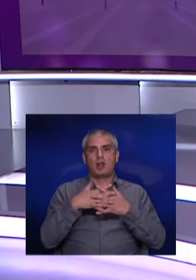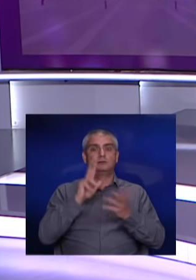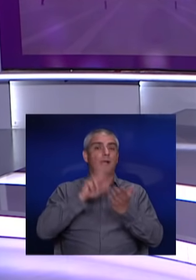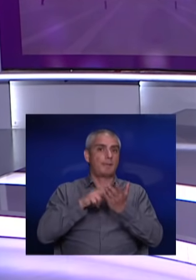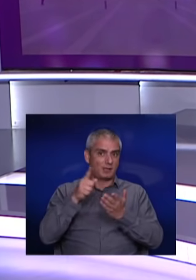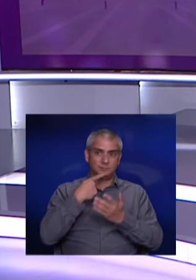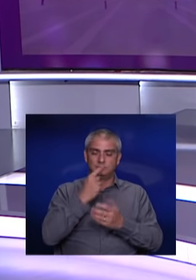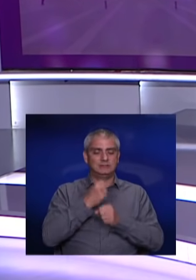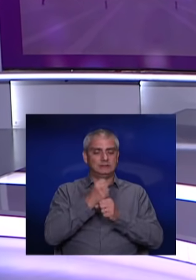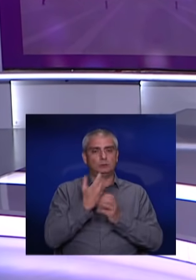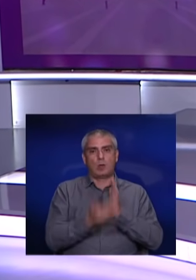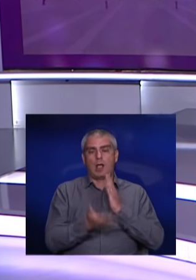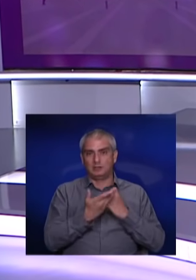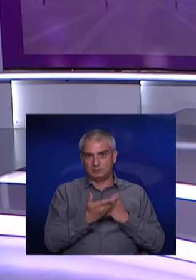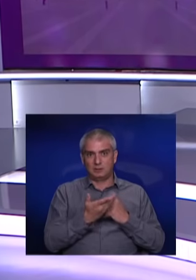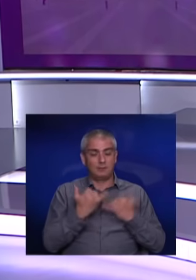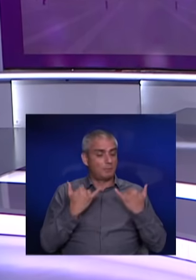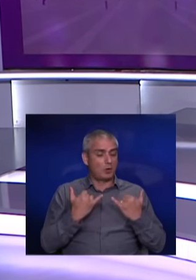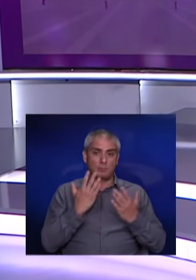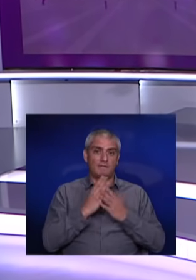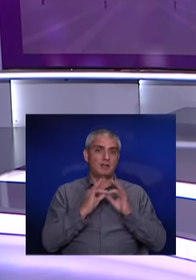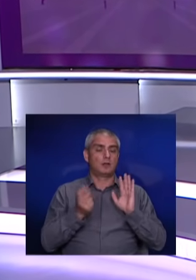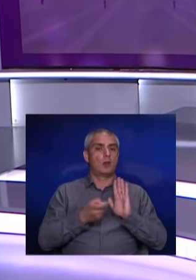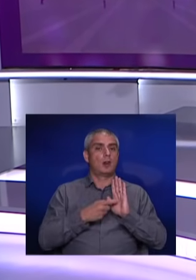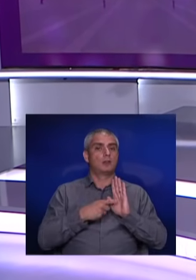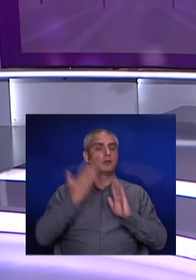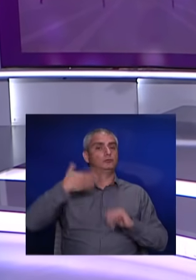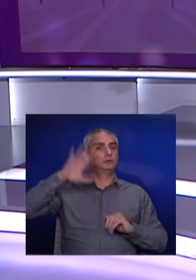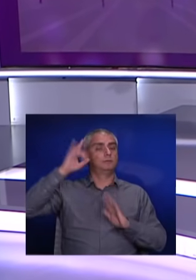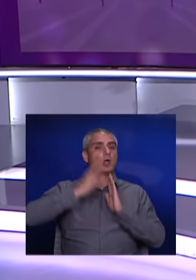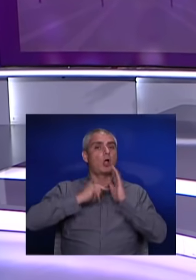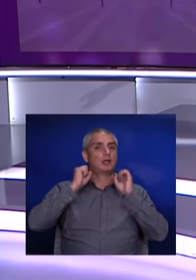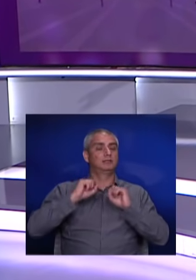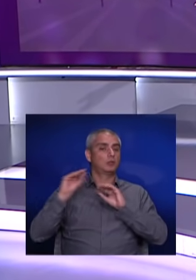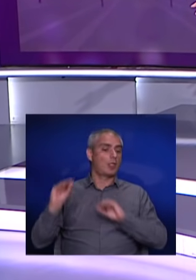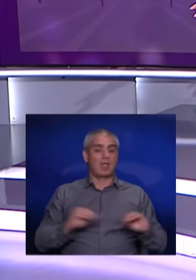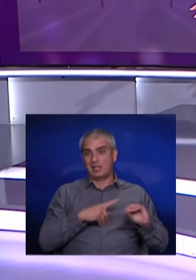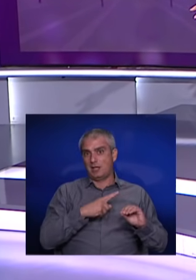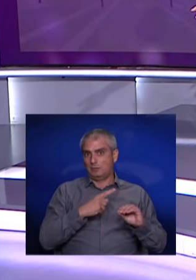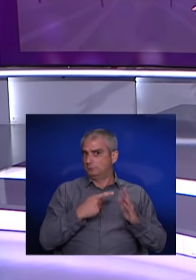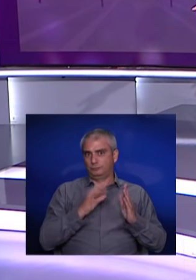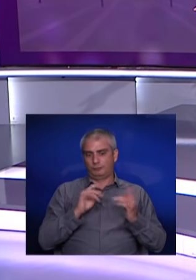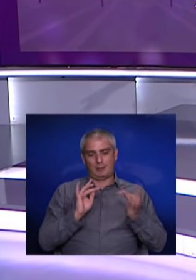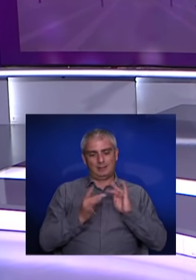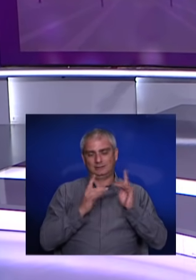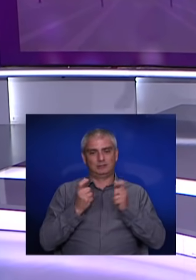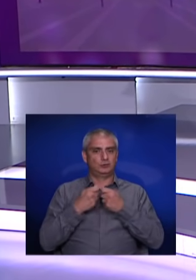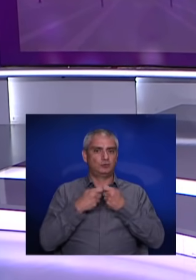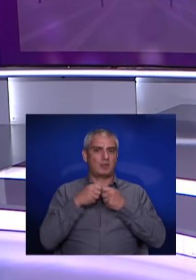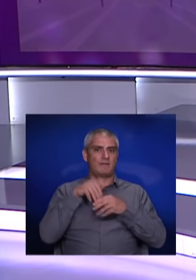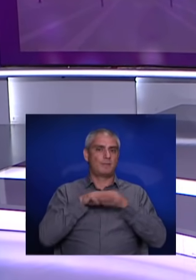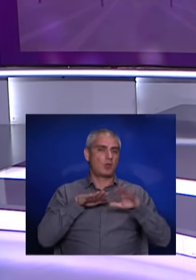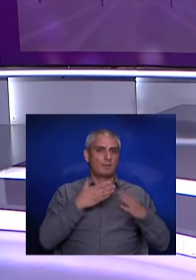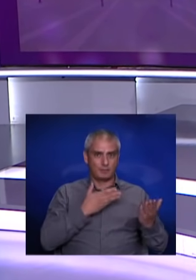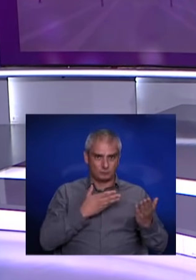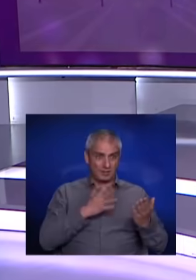בטענה לייצוג חסר. מהיום כבר התחילו לדרוש הצבעה על חוק יסוד ההגירה, שנועדה לסכסך בין השותפים לממשלה.